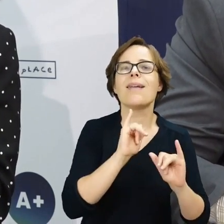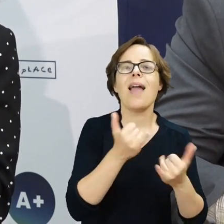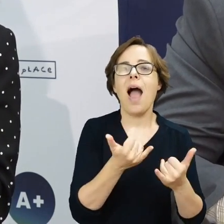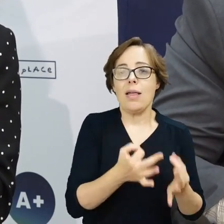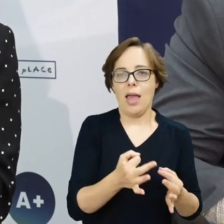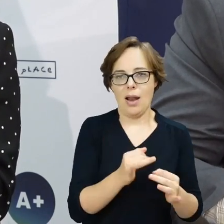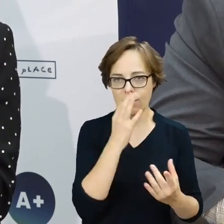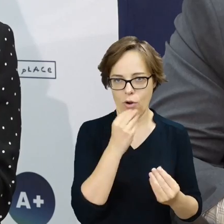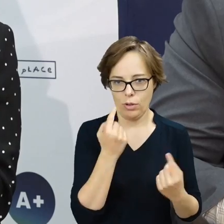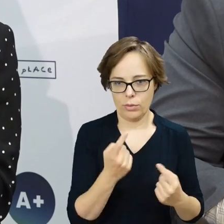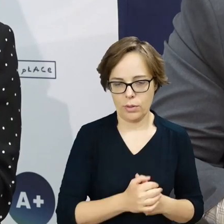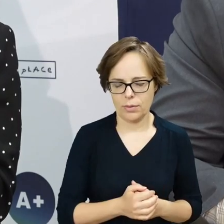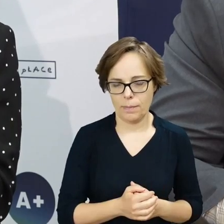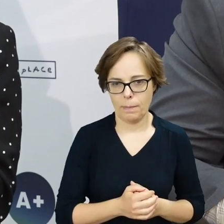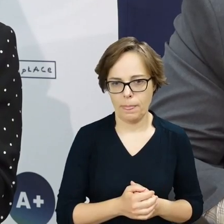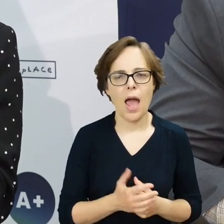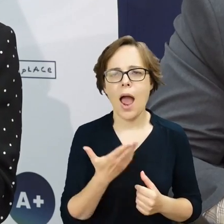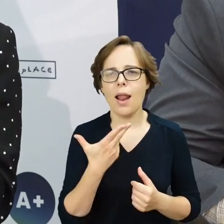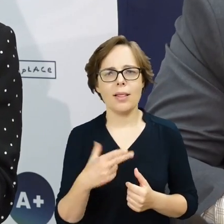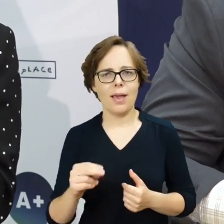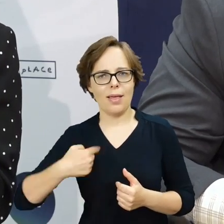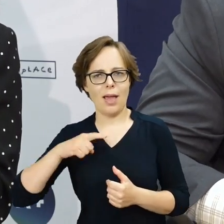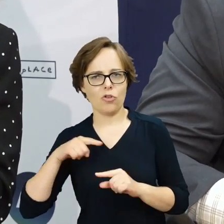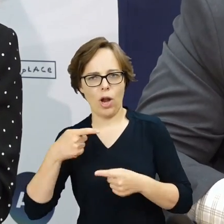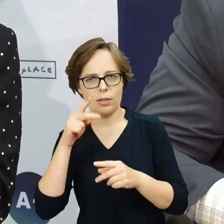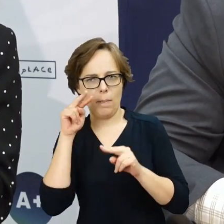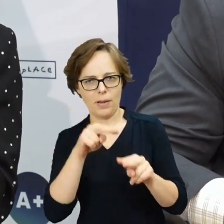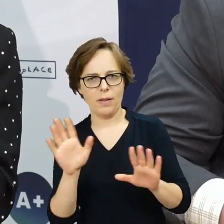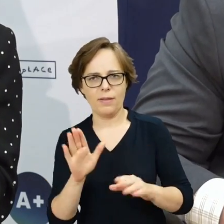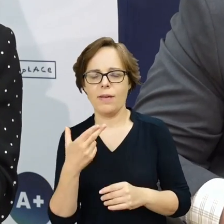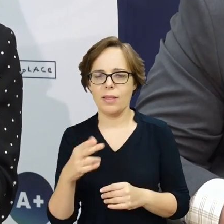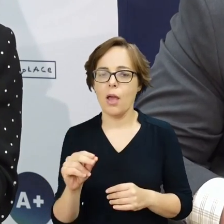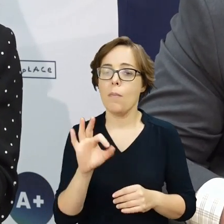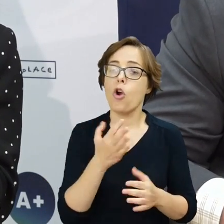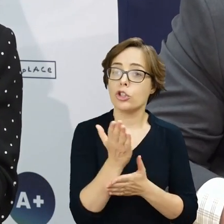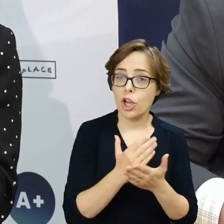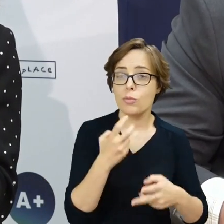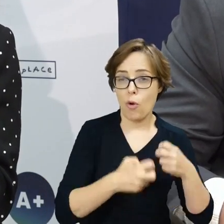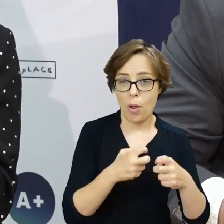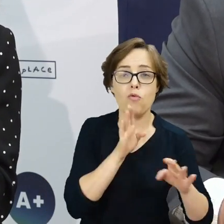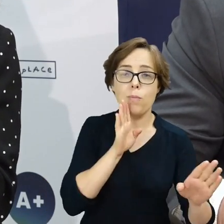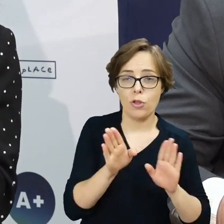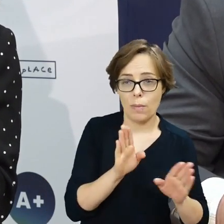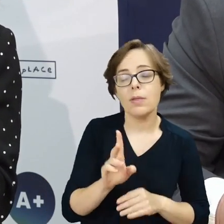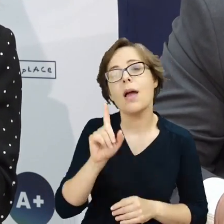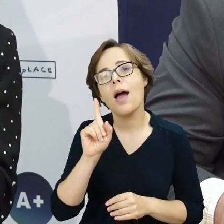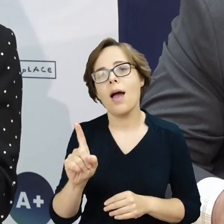naszej organizacji, dlatego że pewne problemy są zbieżne, natomiast różnice